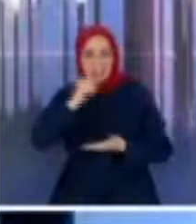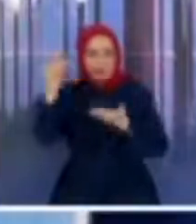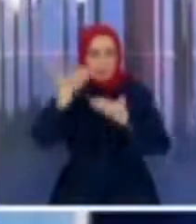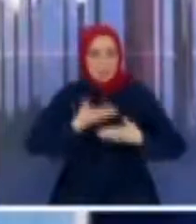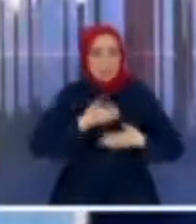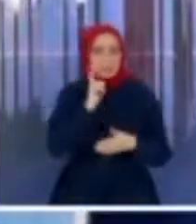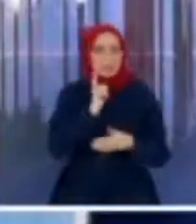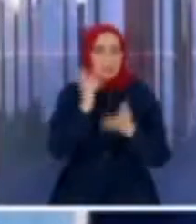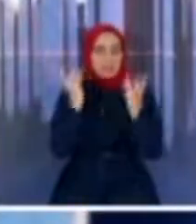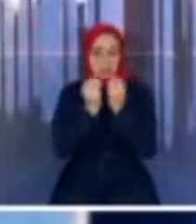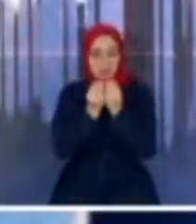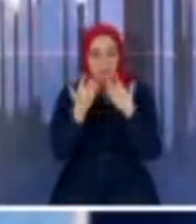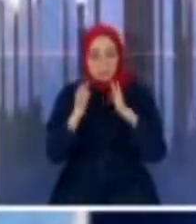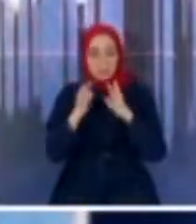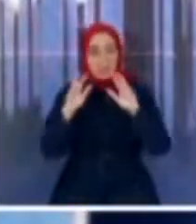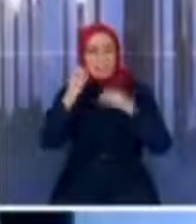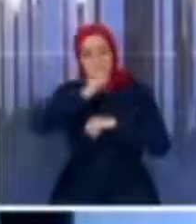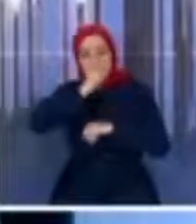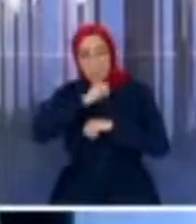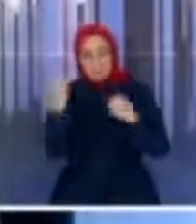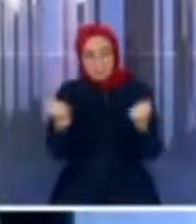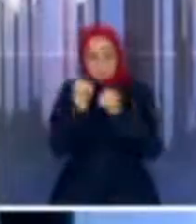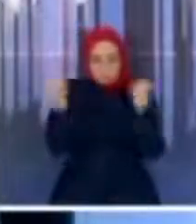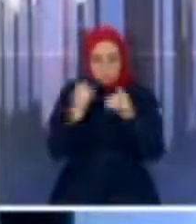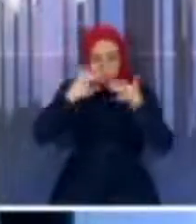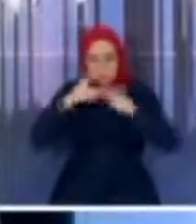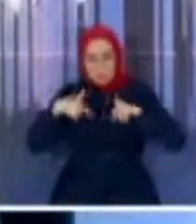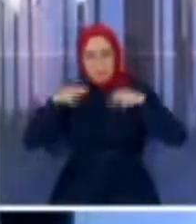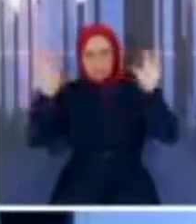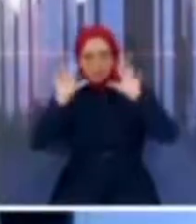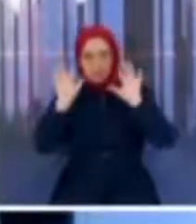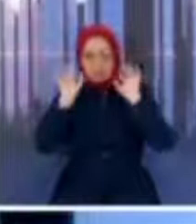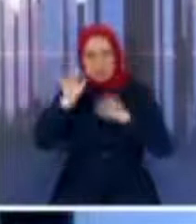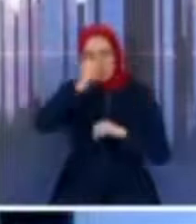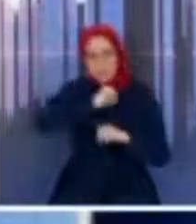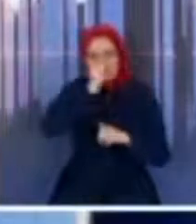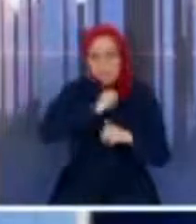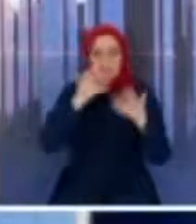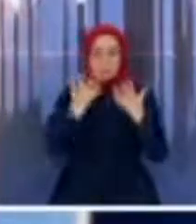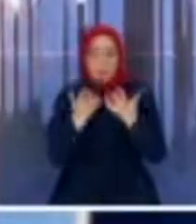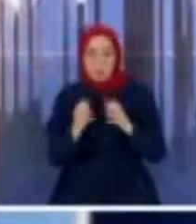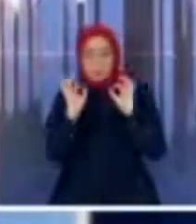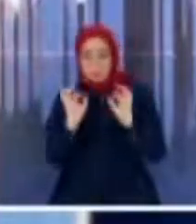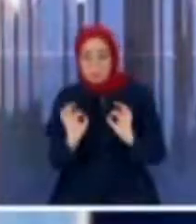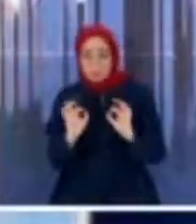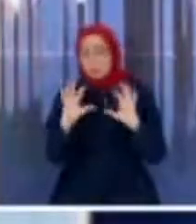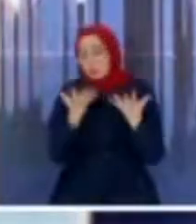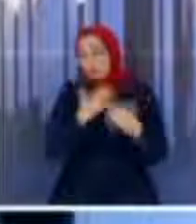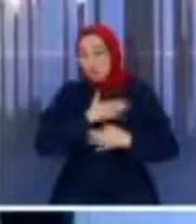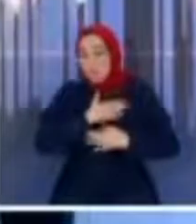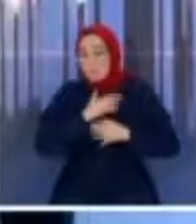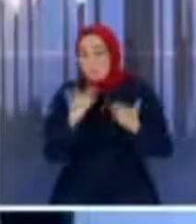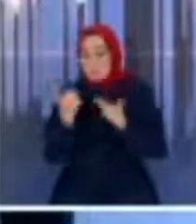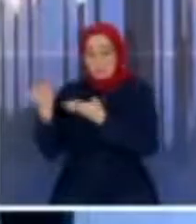منظور إعلامي والماركتينغ ديجيتال والقنوات وكذا والصحافي شنو يرى وكيفاش لازمكم، أكيد حاجة مهمة كيفاش